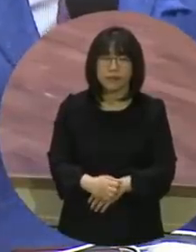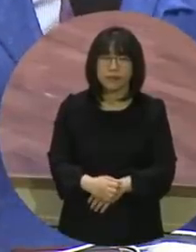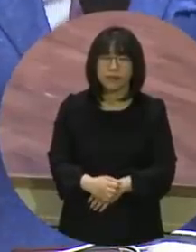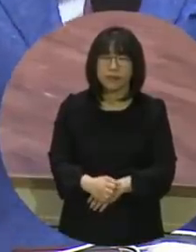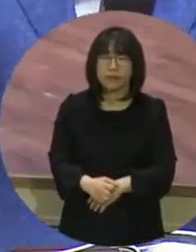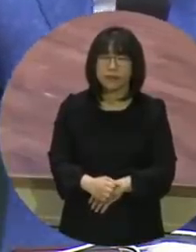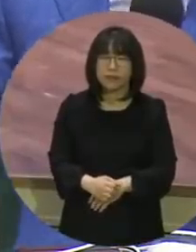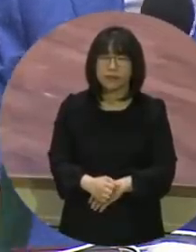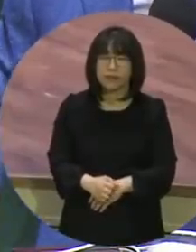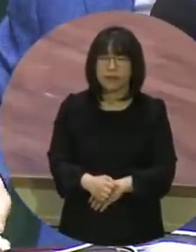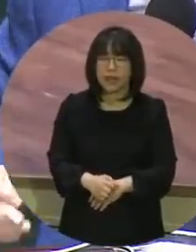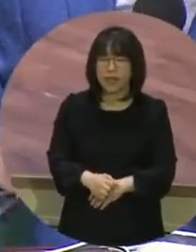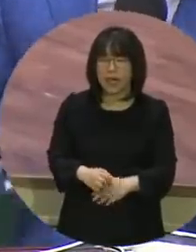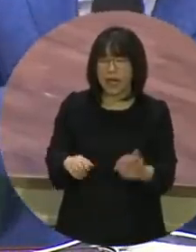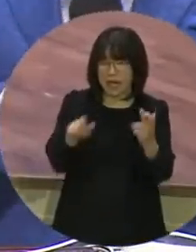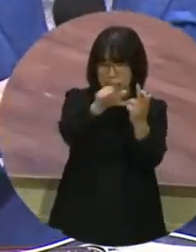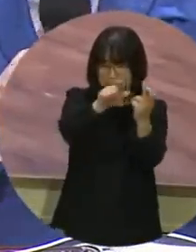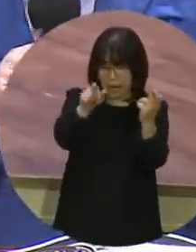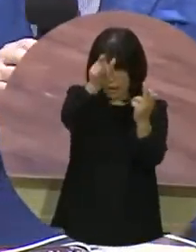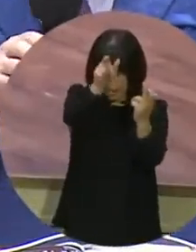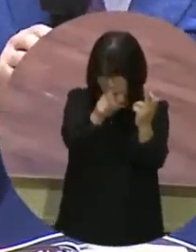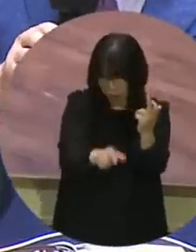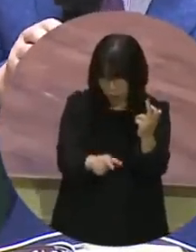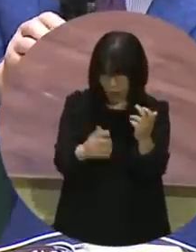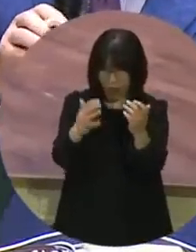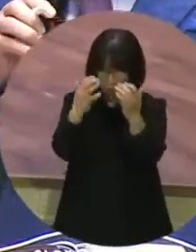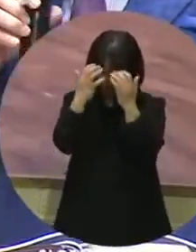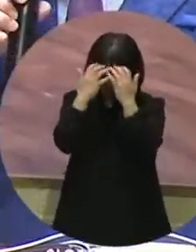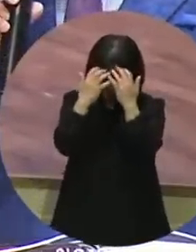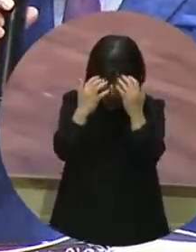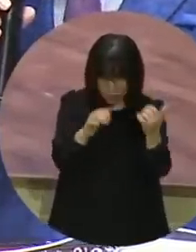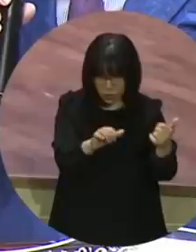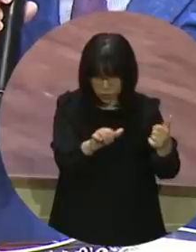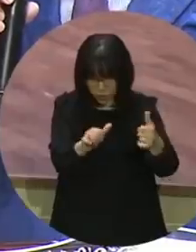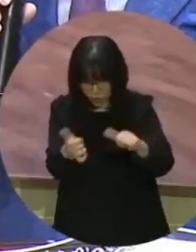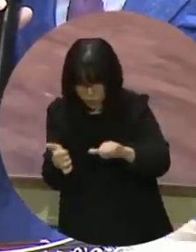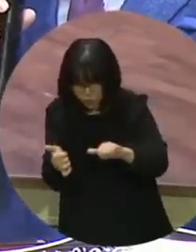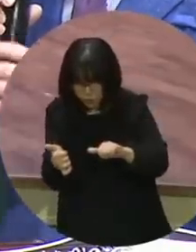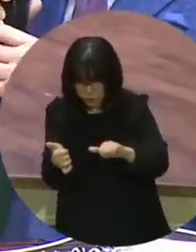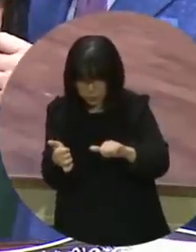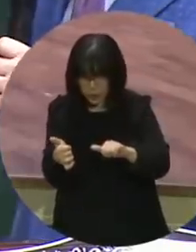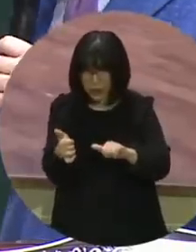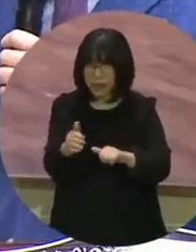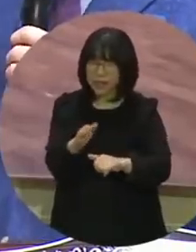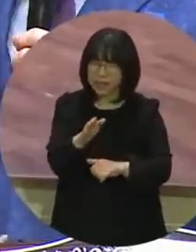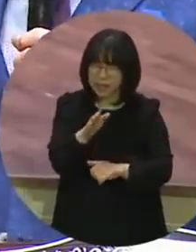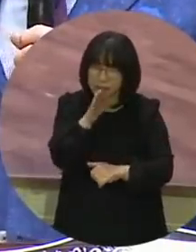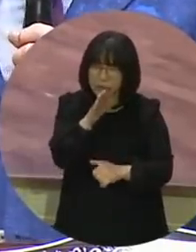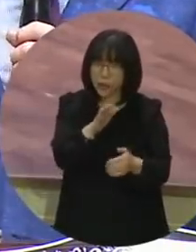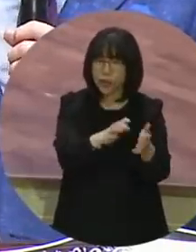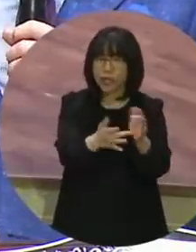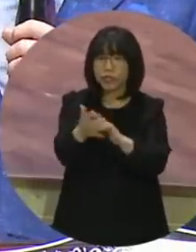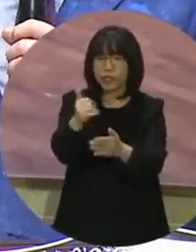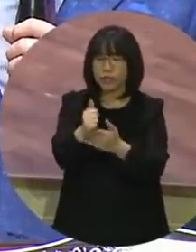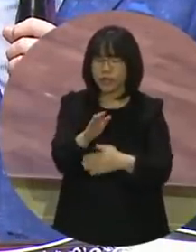갈보리 고난과 이 죽음 말로만 한 것이 아니에요. 실제로 예수님은 올아웃